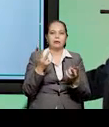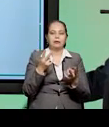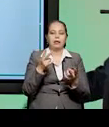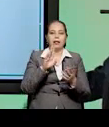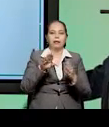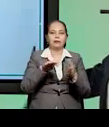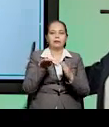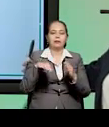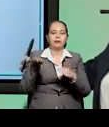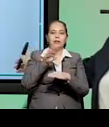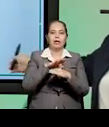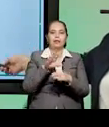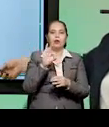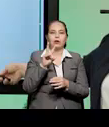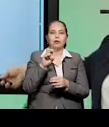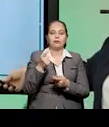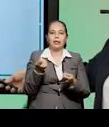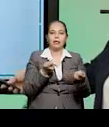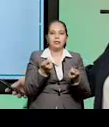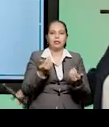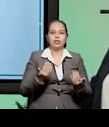надорганизменная организация жизни,